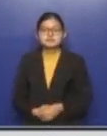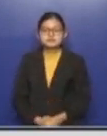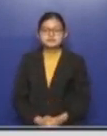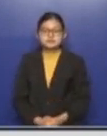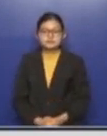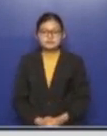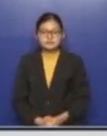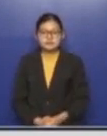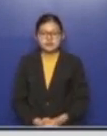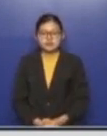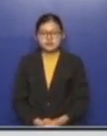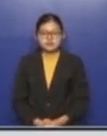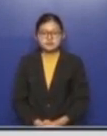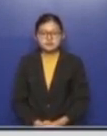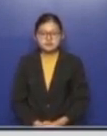70,000